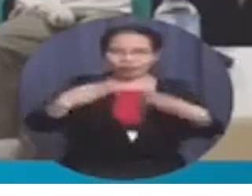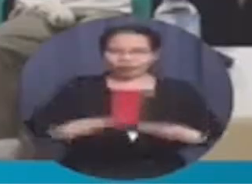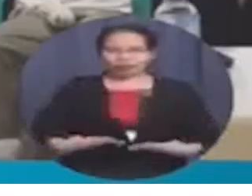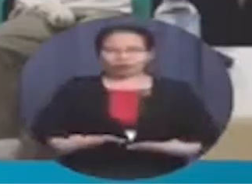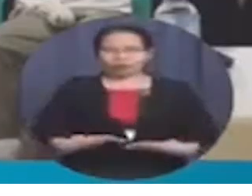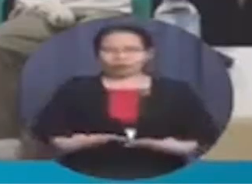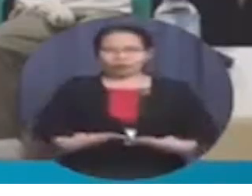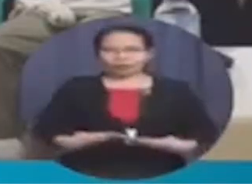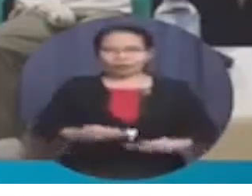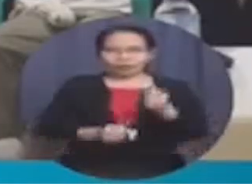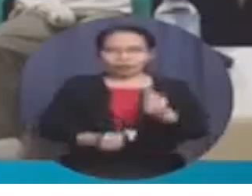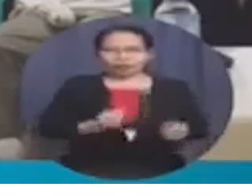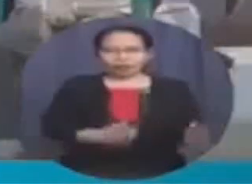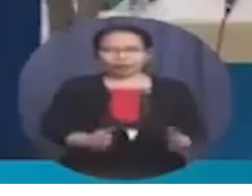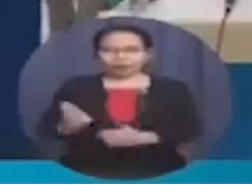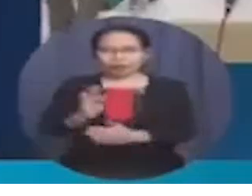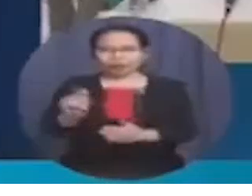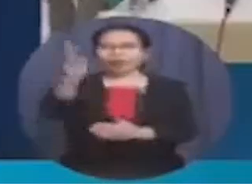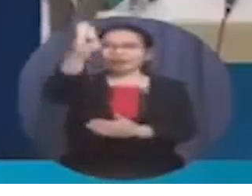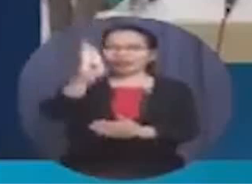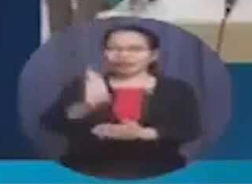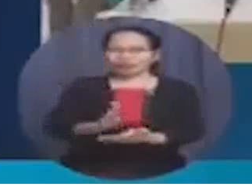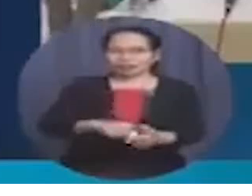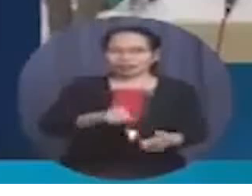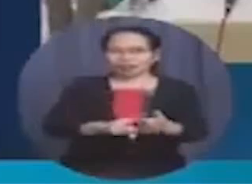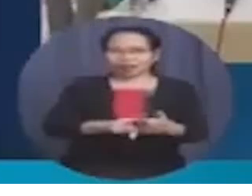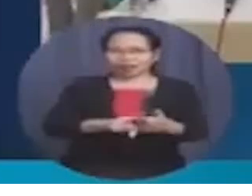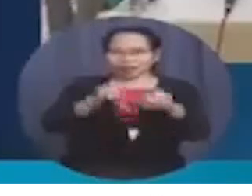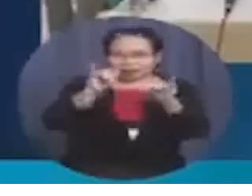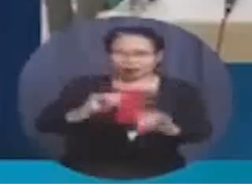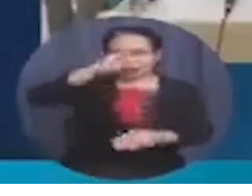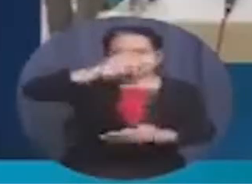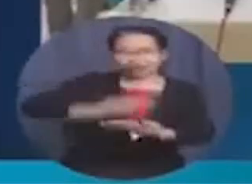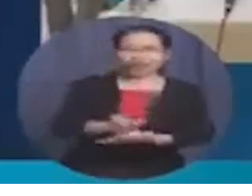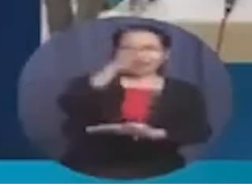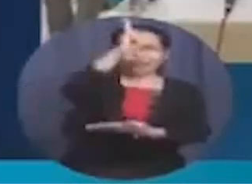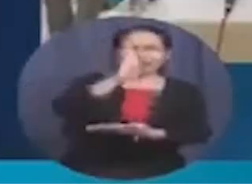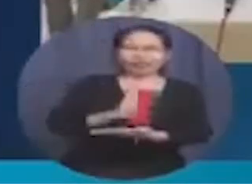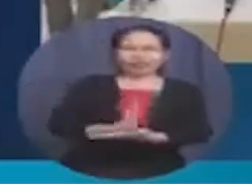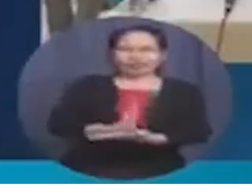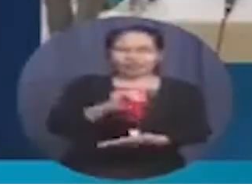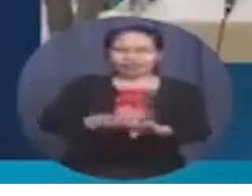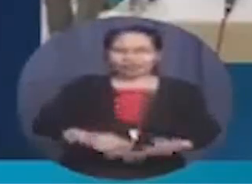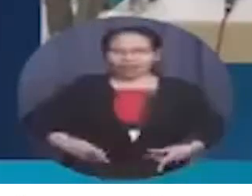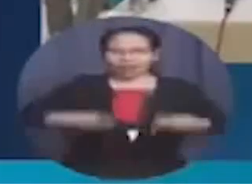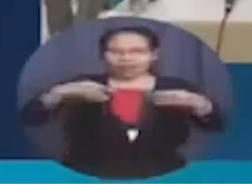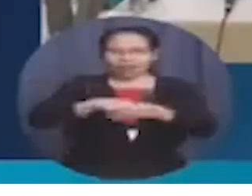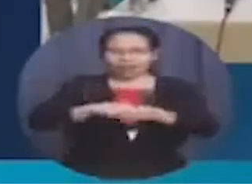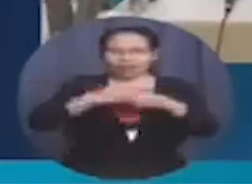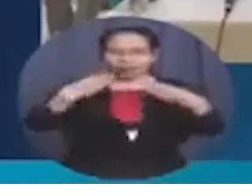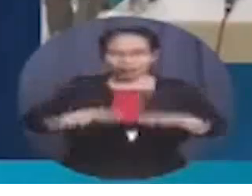that body, which is prepared by God, saka doon dumuon ang anak ng Diyos, nanahan siya doon